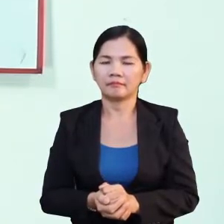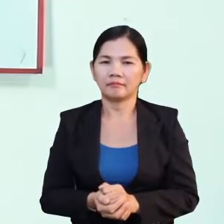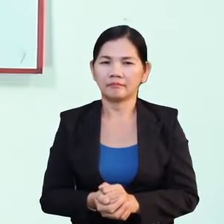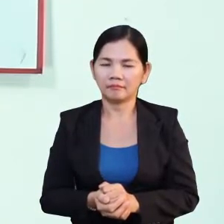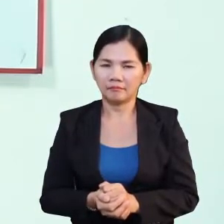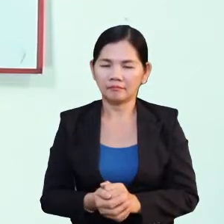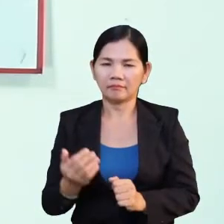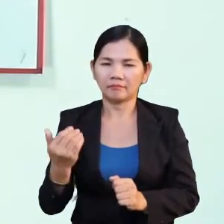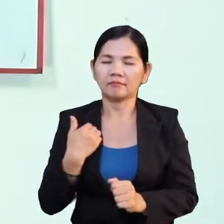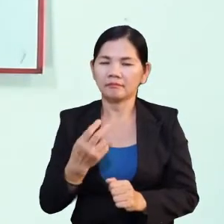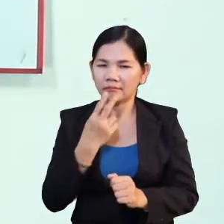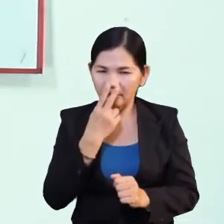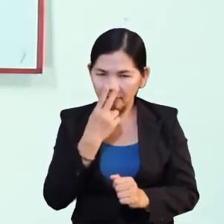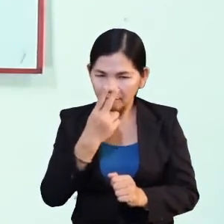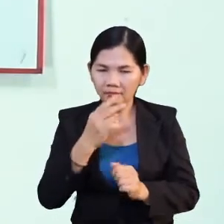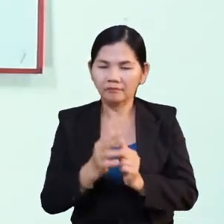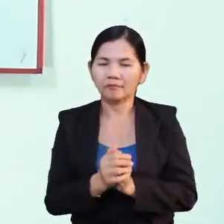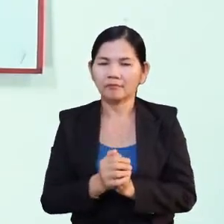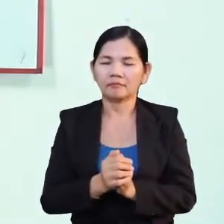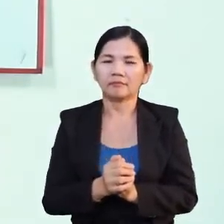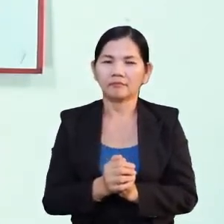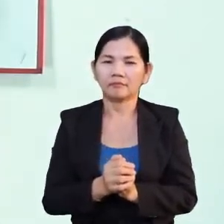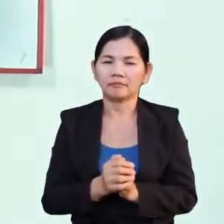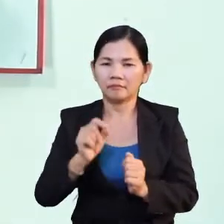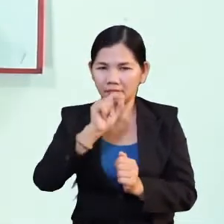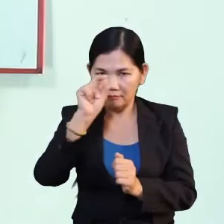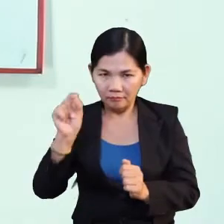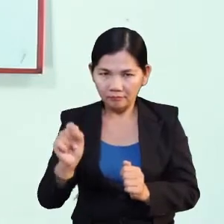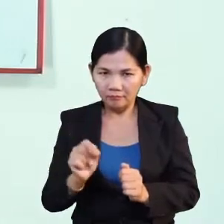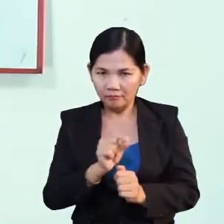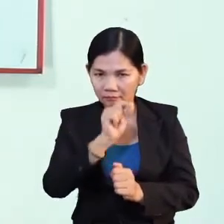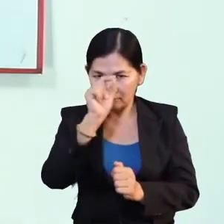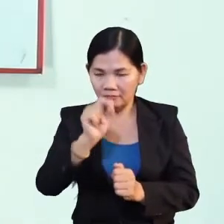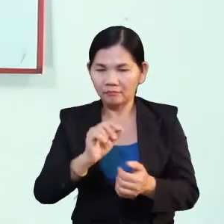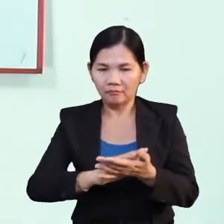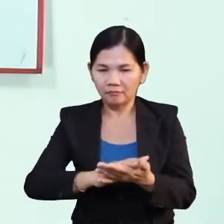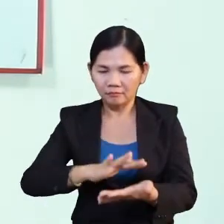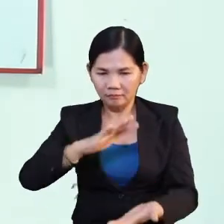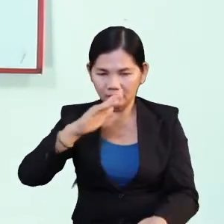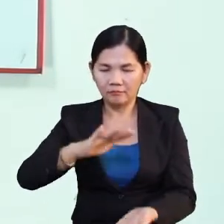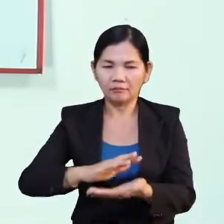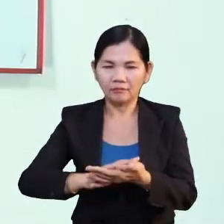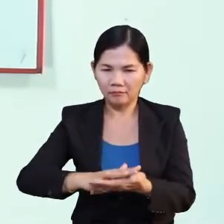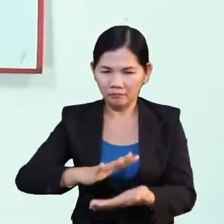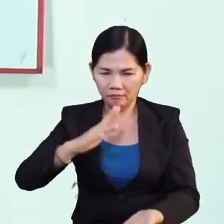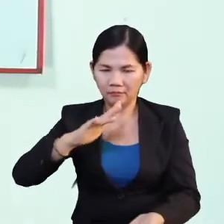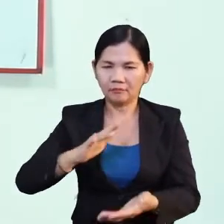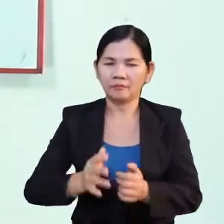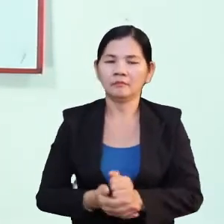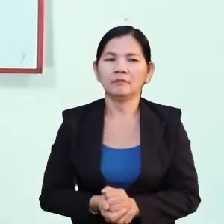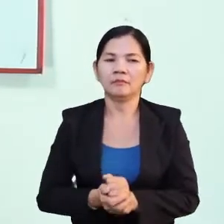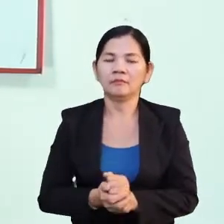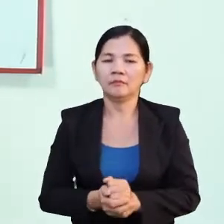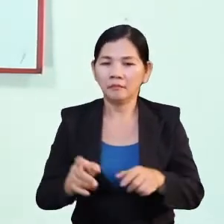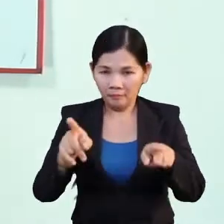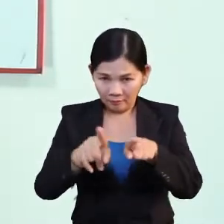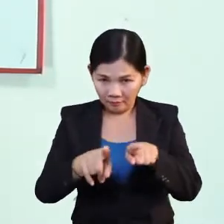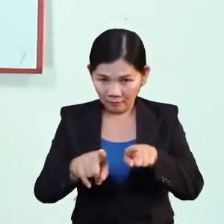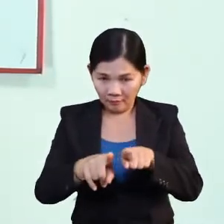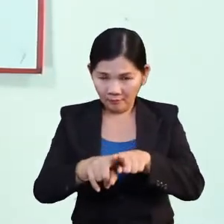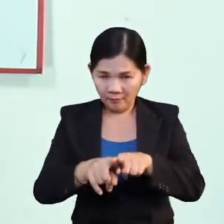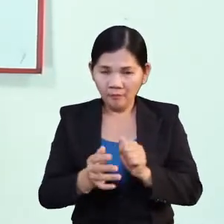ចាឃើញហើយកូនណាគឺឃើញមានរង្វង់ដែរតែយើងមើលមើលពណ៌វាពណ៌ដូចគ្នាអ